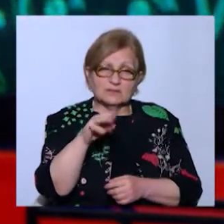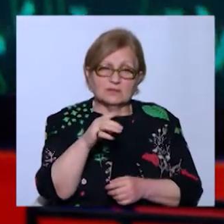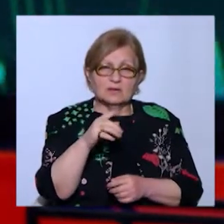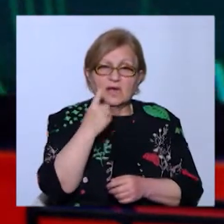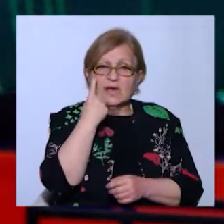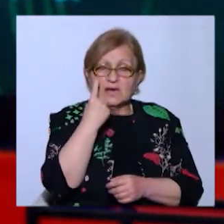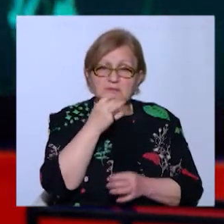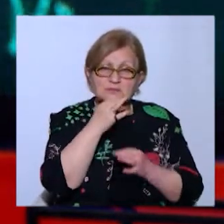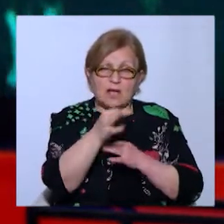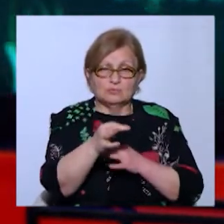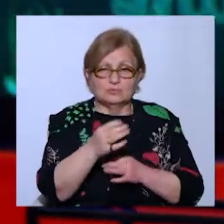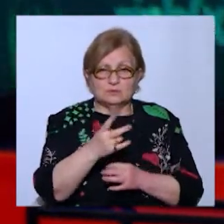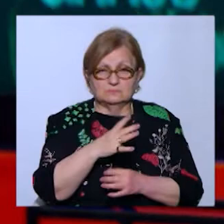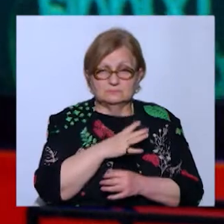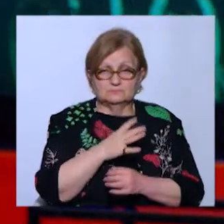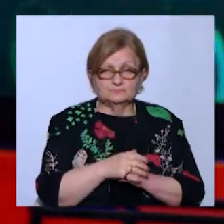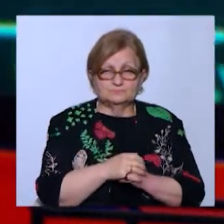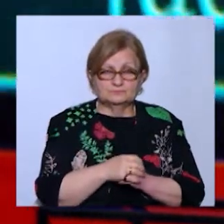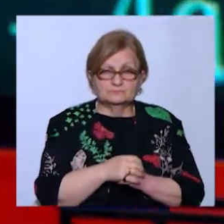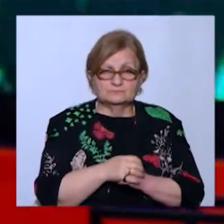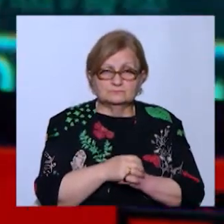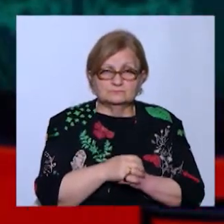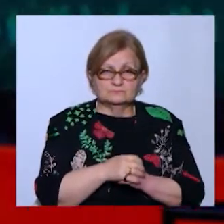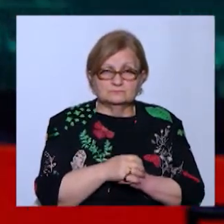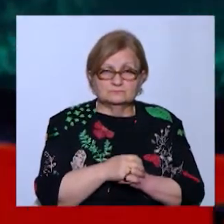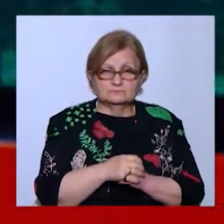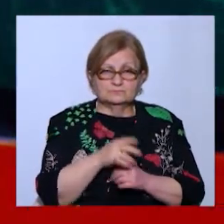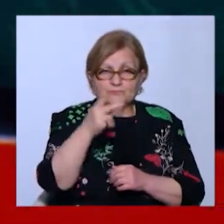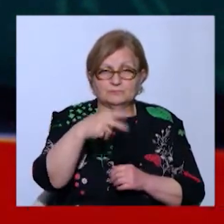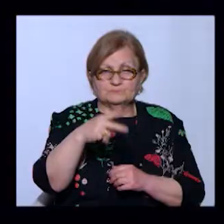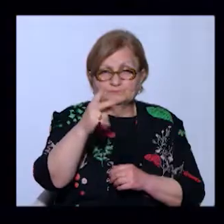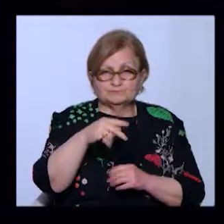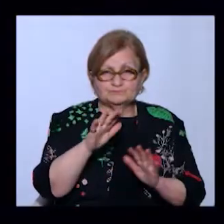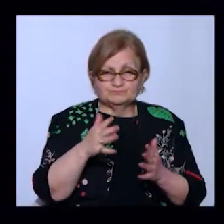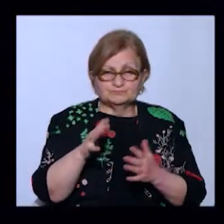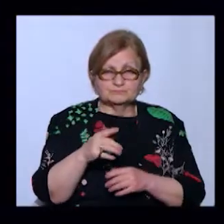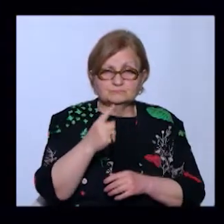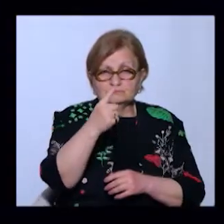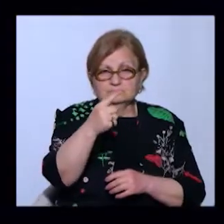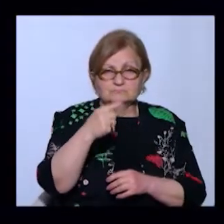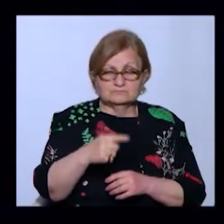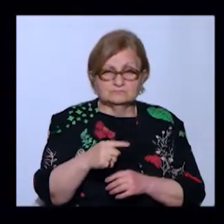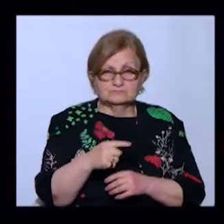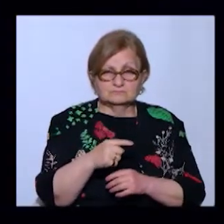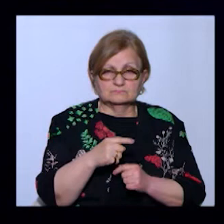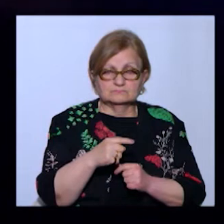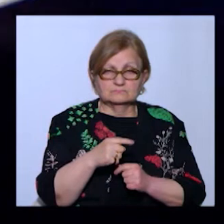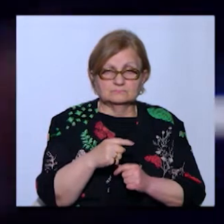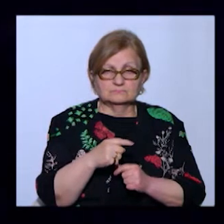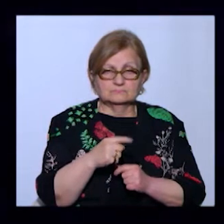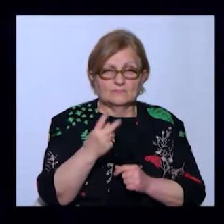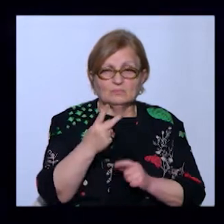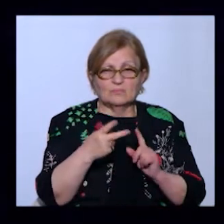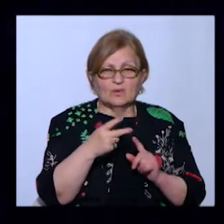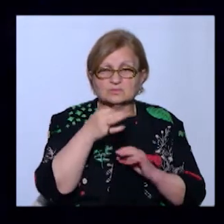ერთი ამონახსნი. მაშასადამე ამ ორი შემთხვევიდან ერთ-ერთ განტოლებას უნდა კონდეს ამონახსნი და მეორეს არ